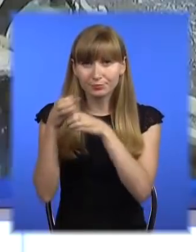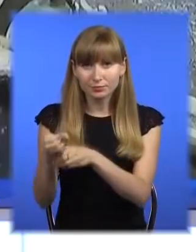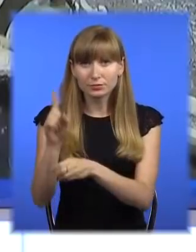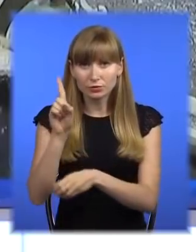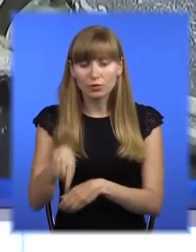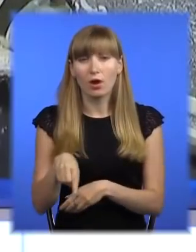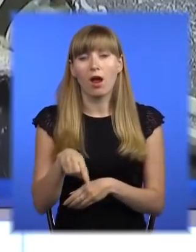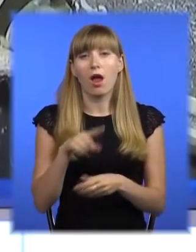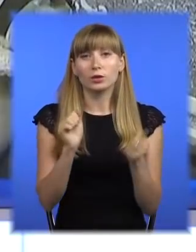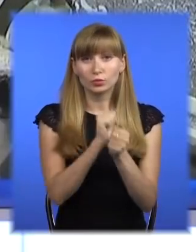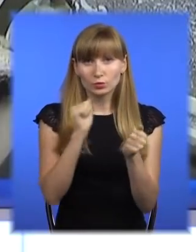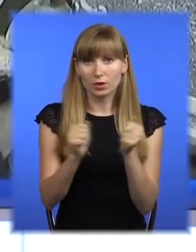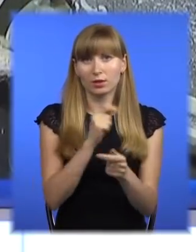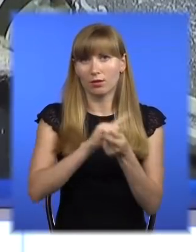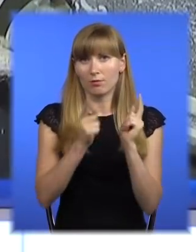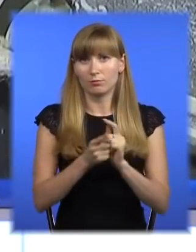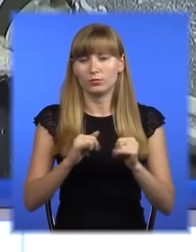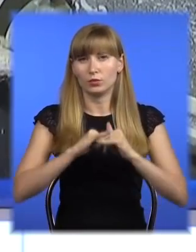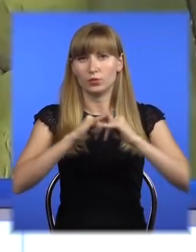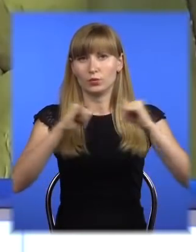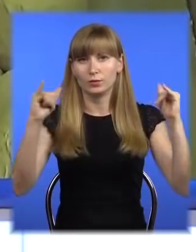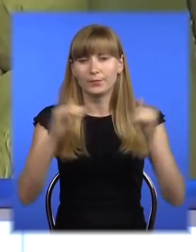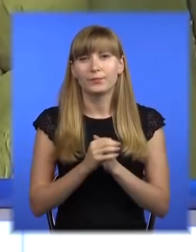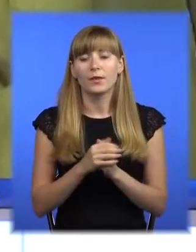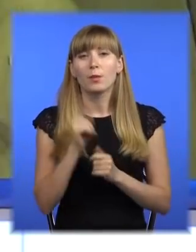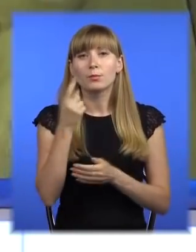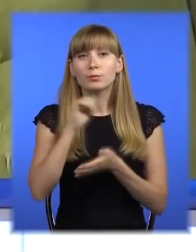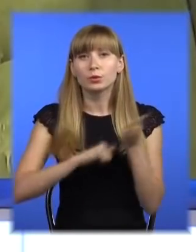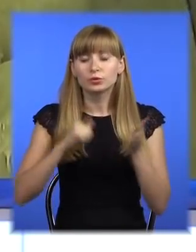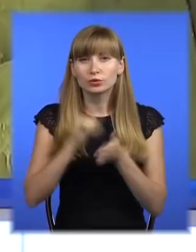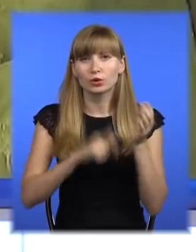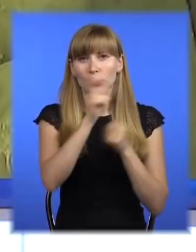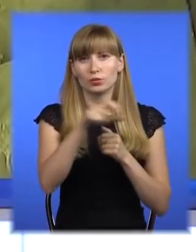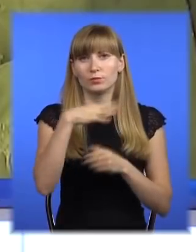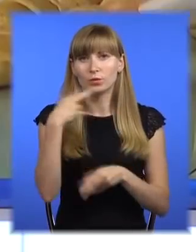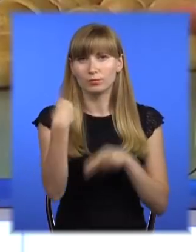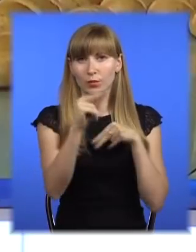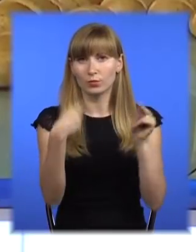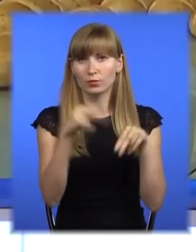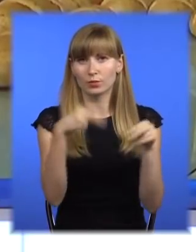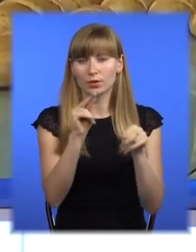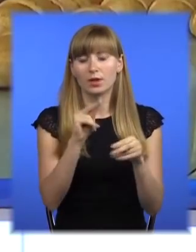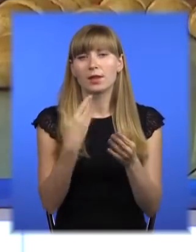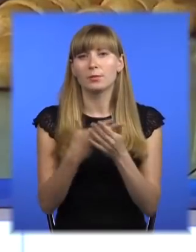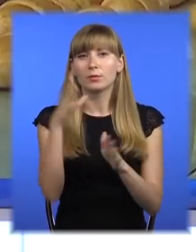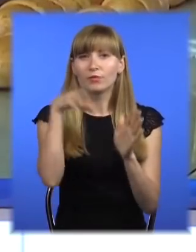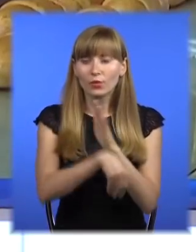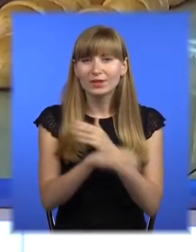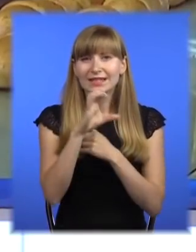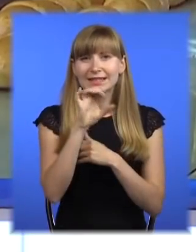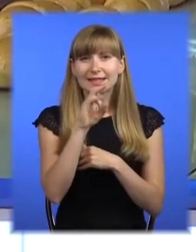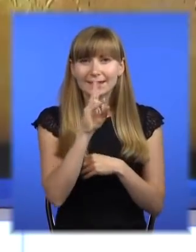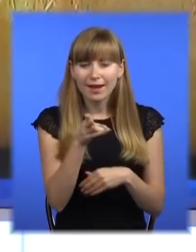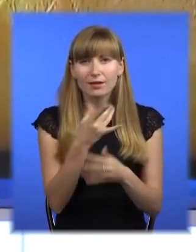сухарів, навпаки, зростає. Аналітики пояснюють це тим, що цей сегмент охоплює широку групу споживачів. Він включає у себе